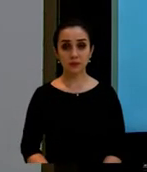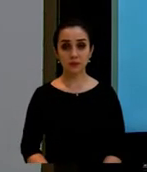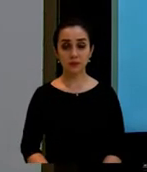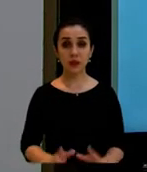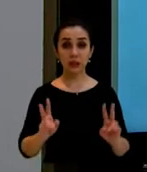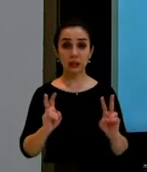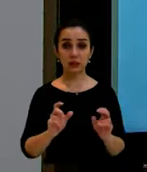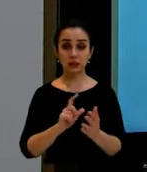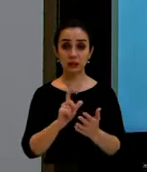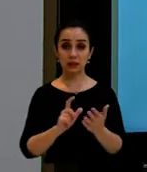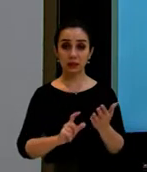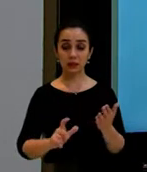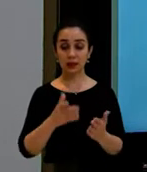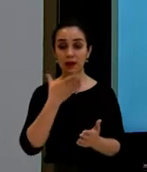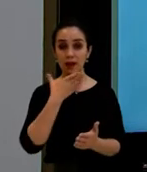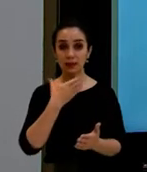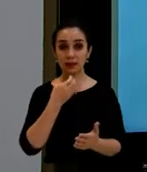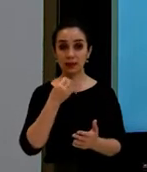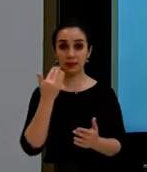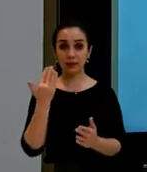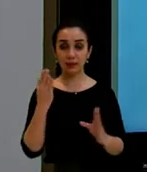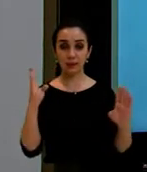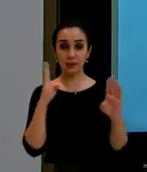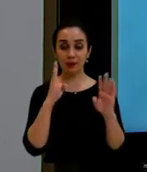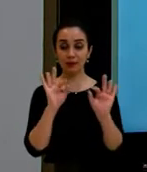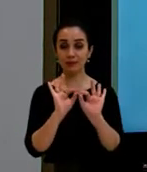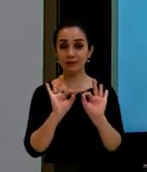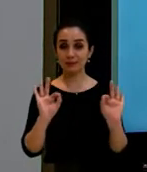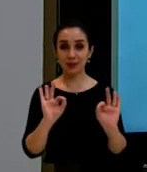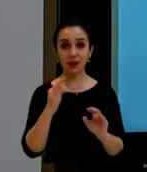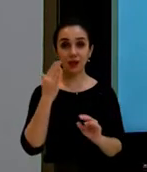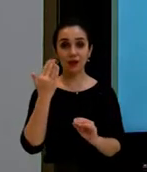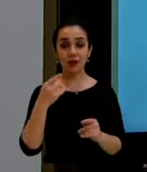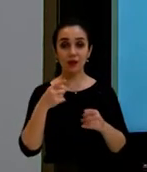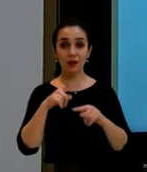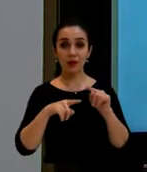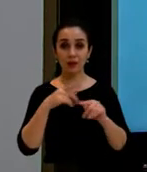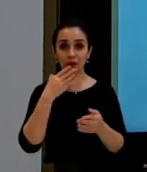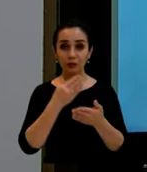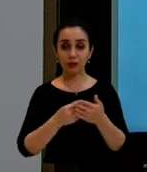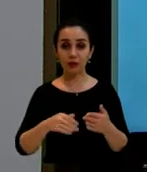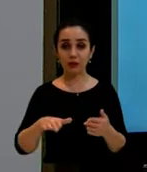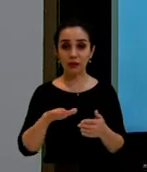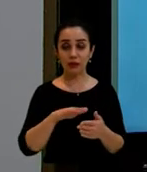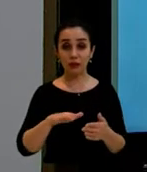Тема стихотворения – красота природы, родного края и звезды